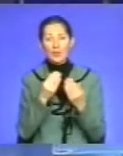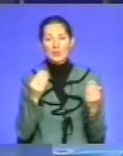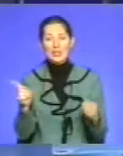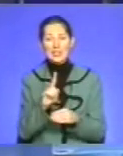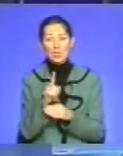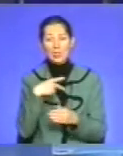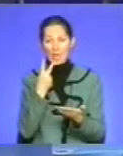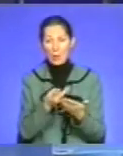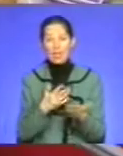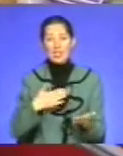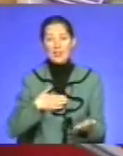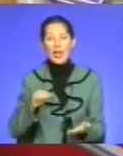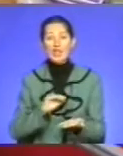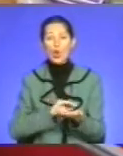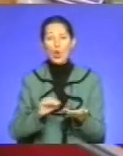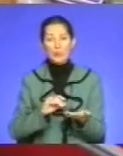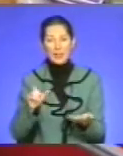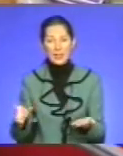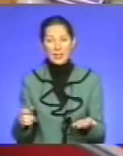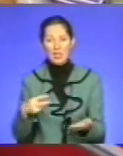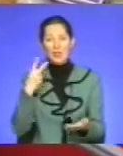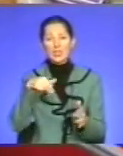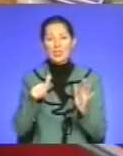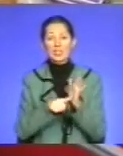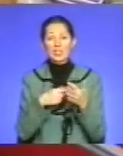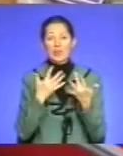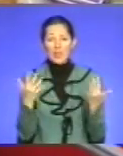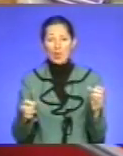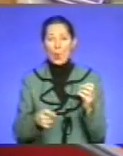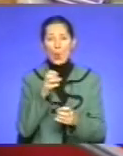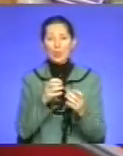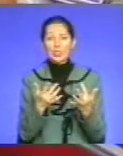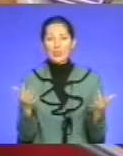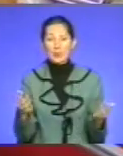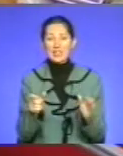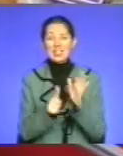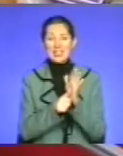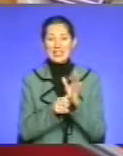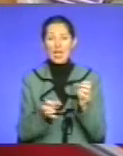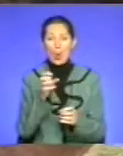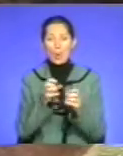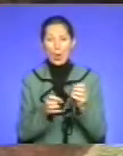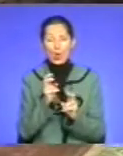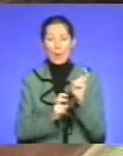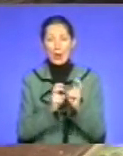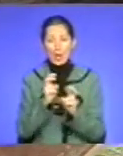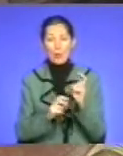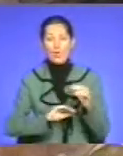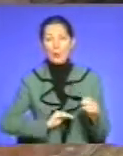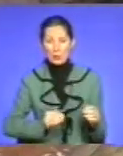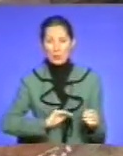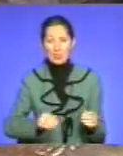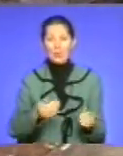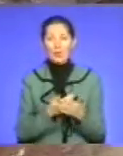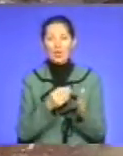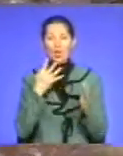наші кореспонденти. 26 видів молочних виробів від 6 молокопереробних підприємств, близько 40 видів м'ясних